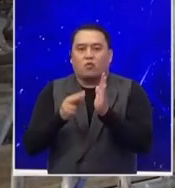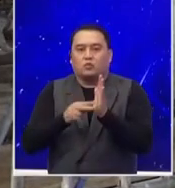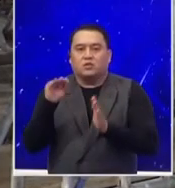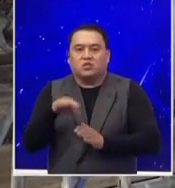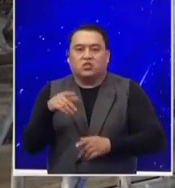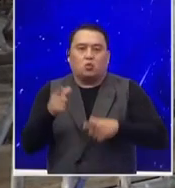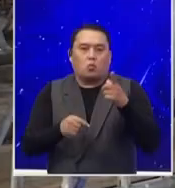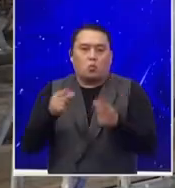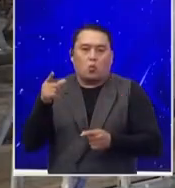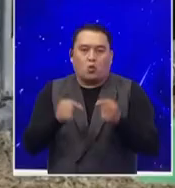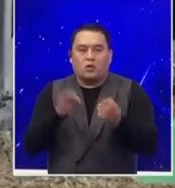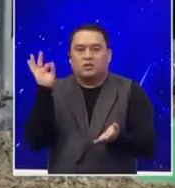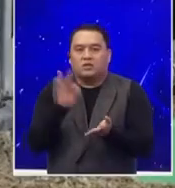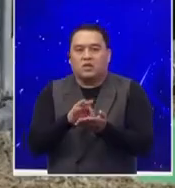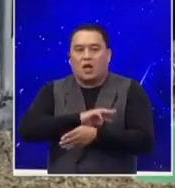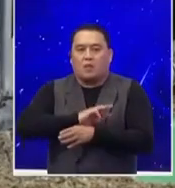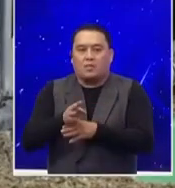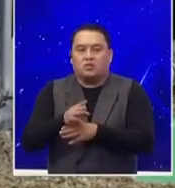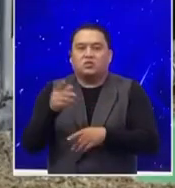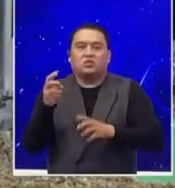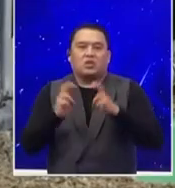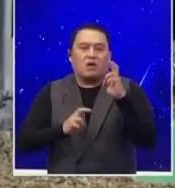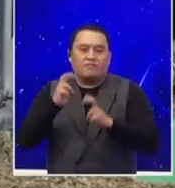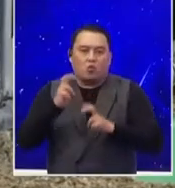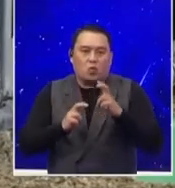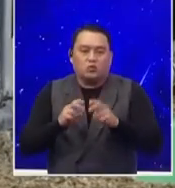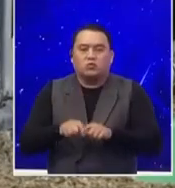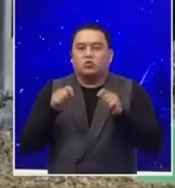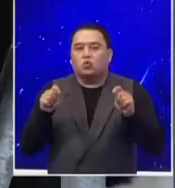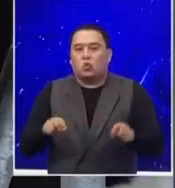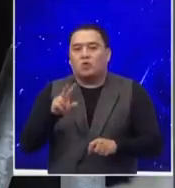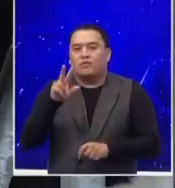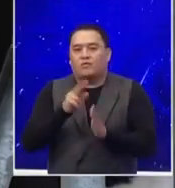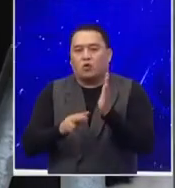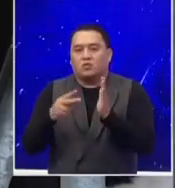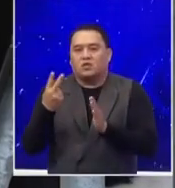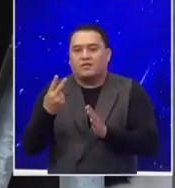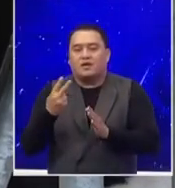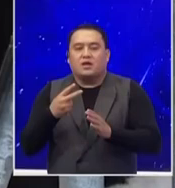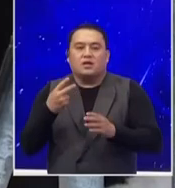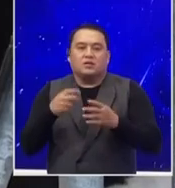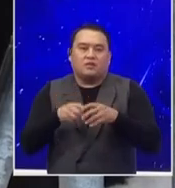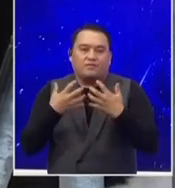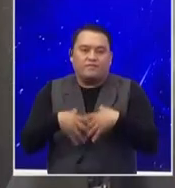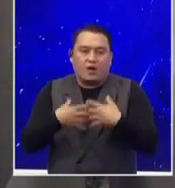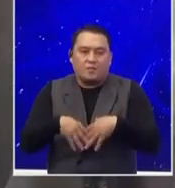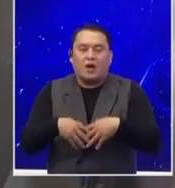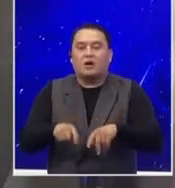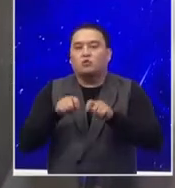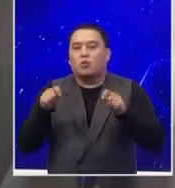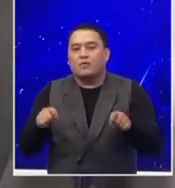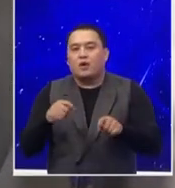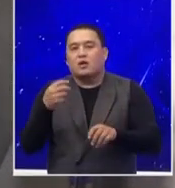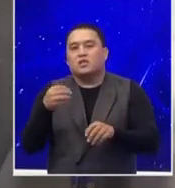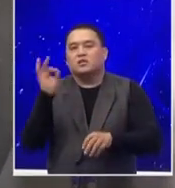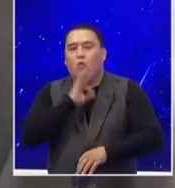тонн молока. С целью обеспечения заводов сырьем в области создано 82 молочно-товарные фермы. До конца года в регионе планируют